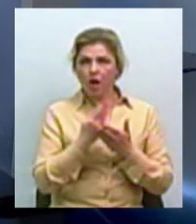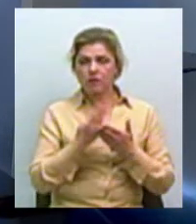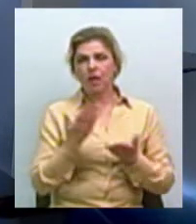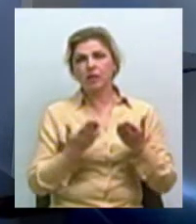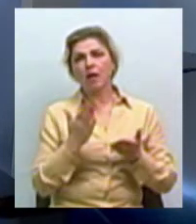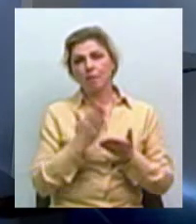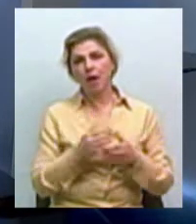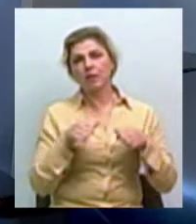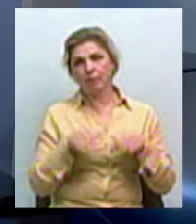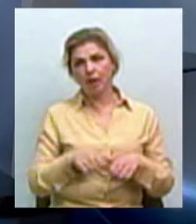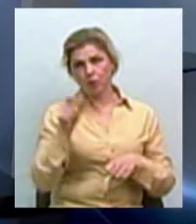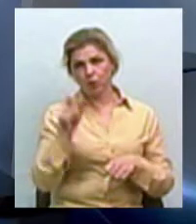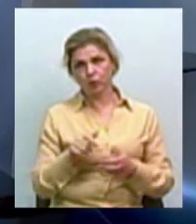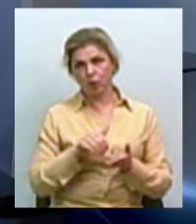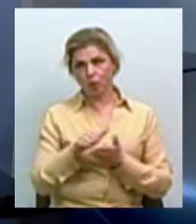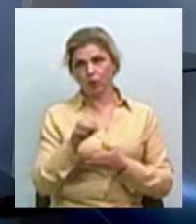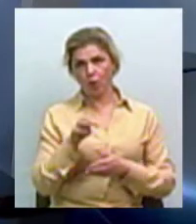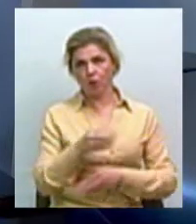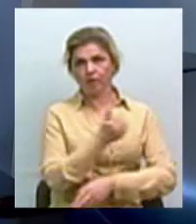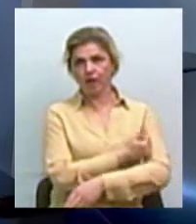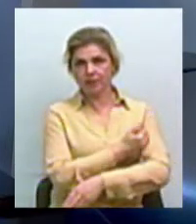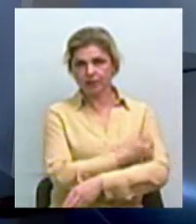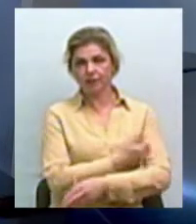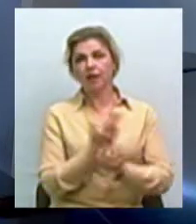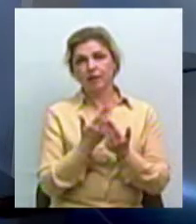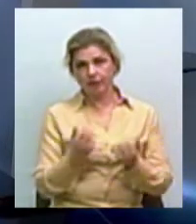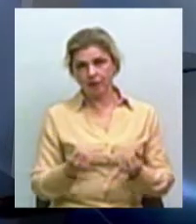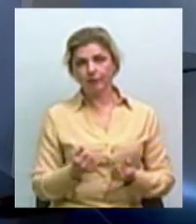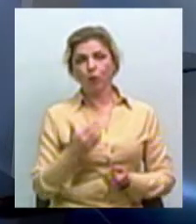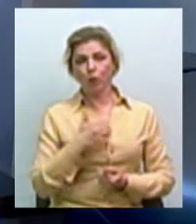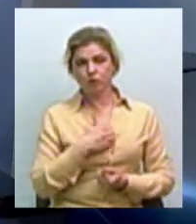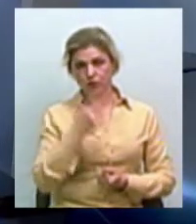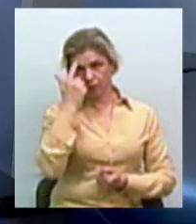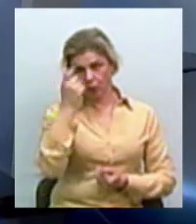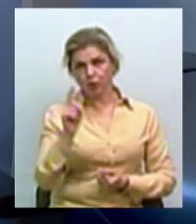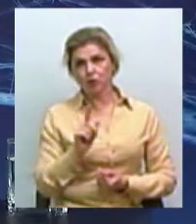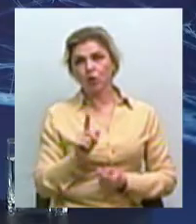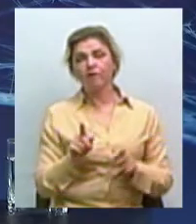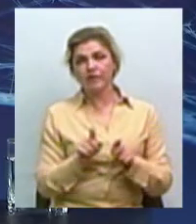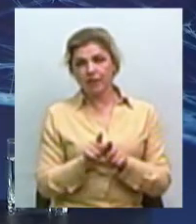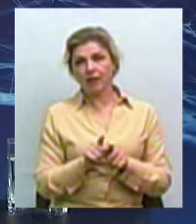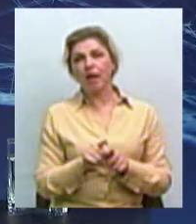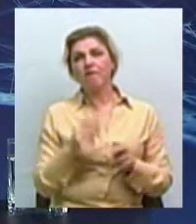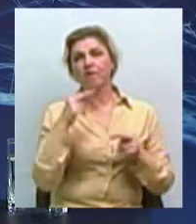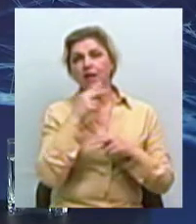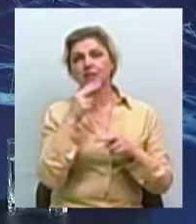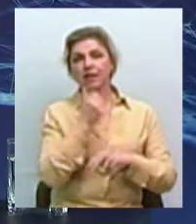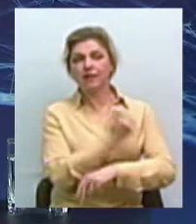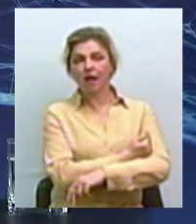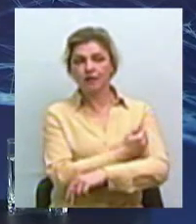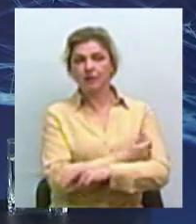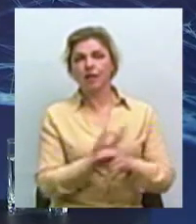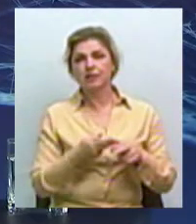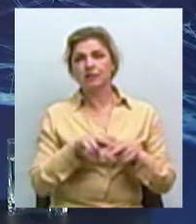людина відмовитись від вакцинації? Так, хочу наголосити, що все-таки вакцинація, вона, це